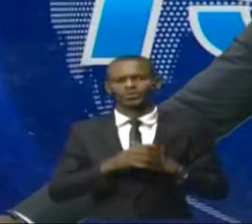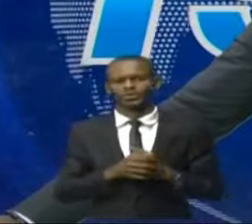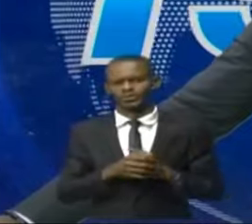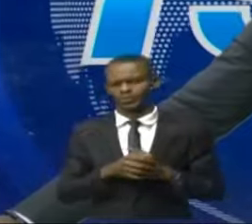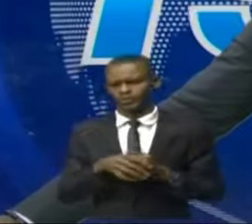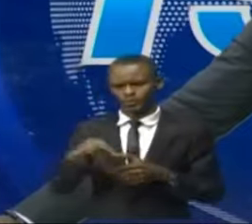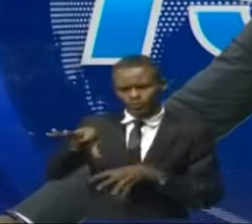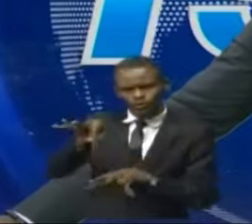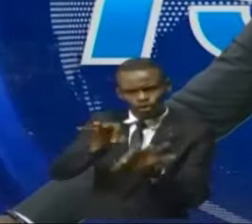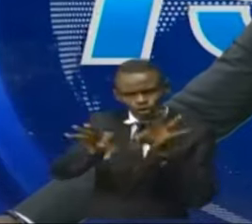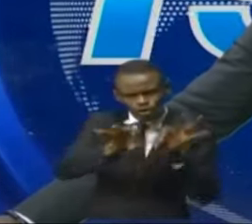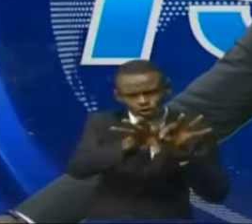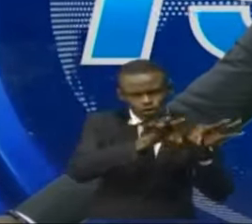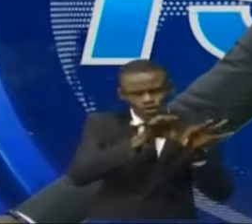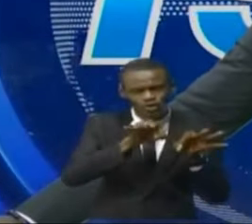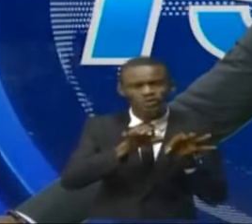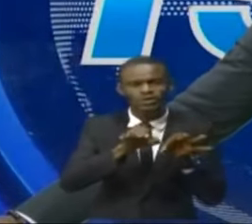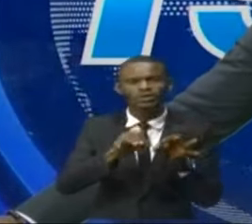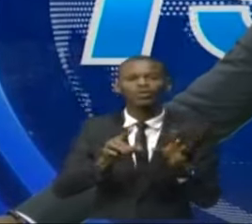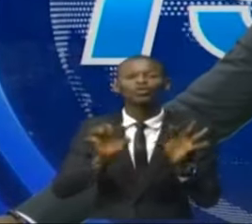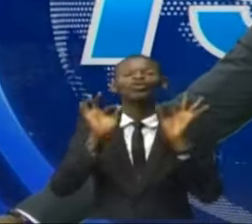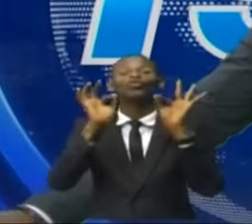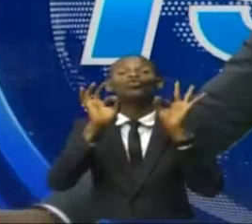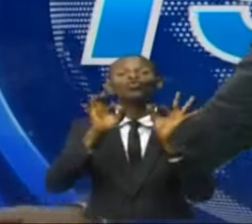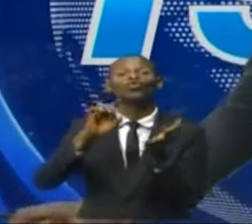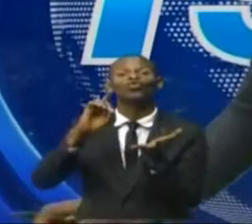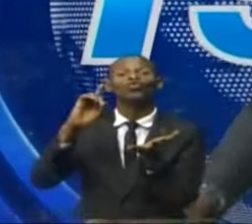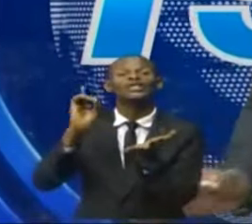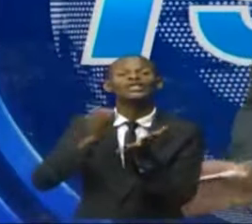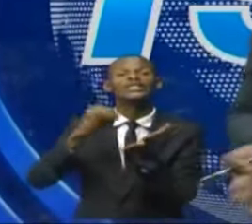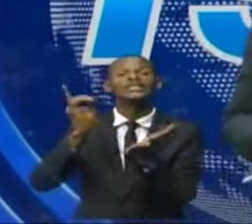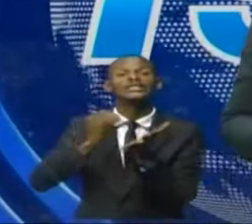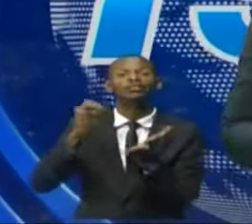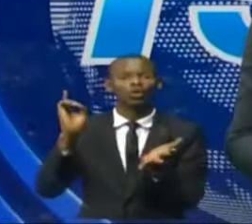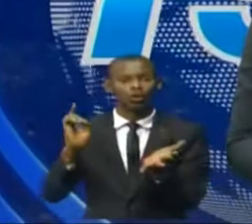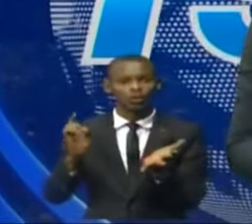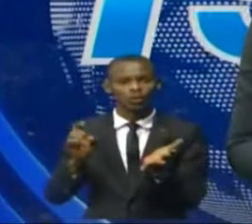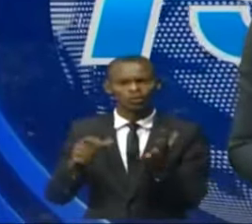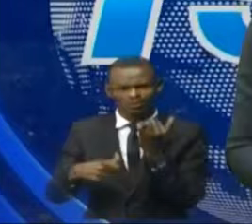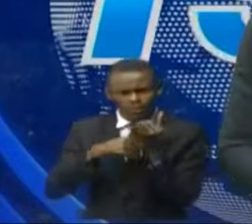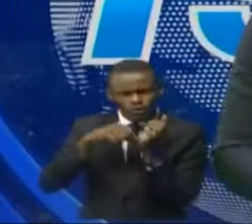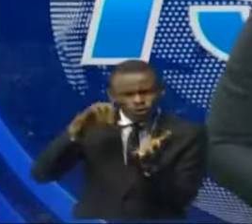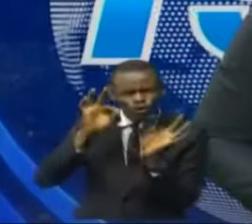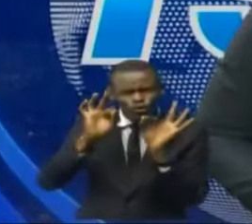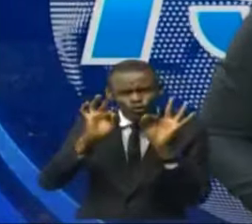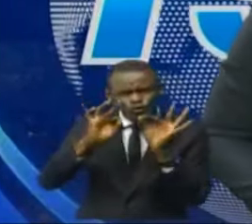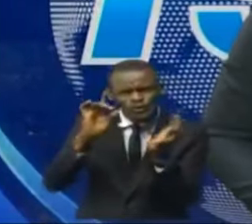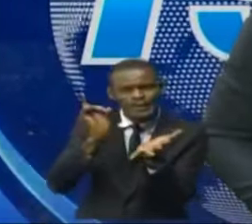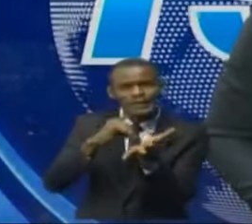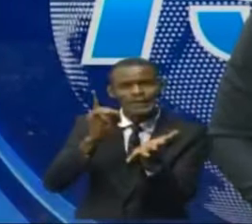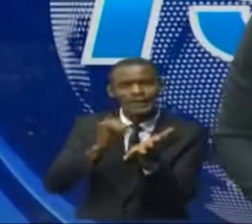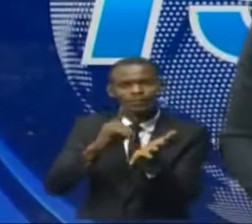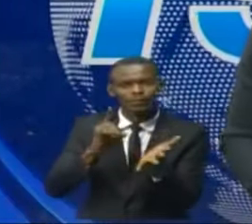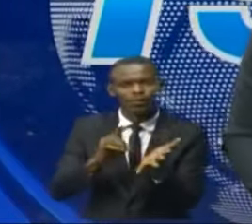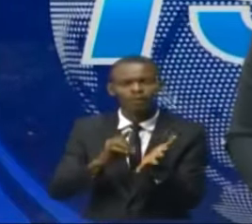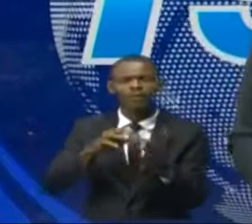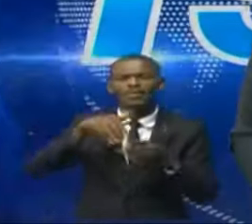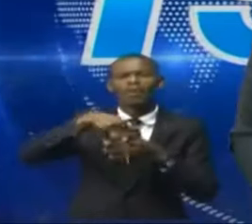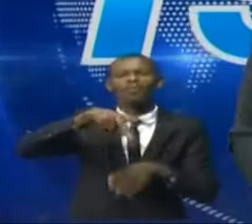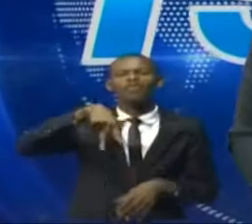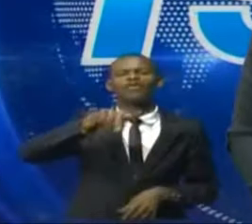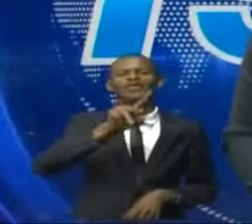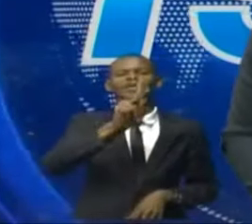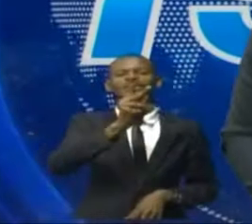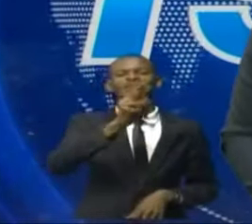Ces nouveaux diplômés du Sankuru et Kwango vont devoir apporter une nouvelle touche, oui, une nouvelle touche dans le développement de leurs